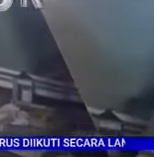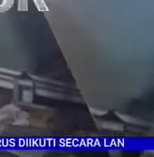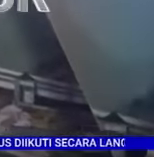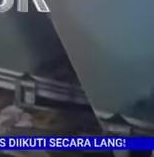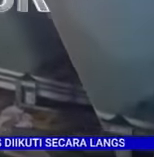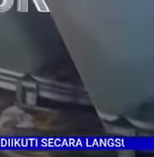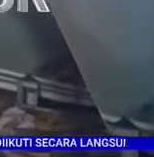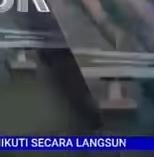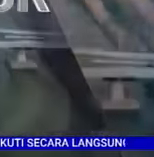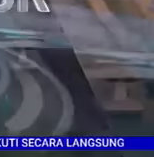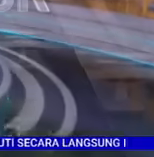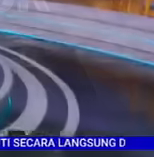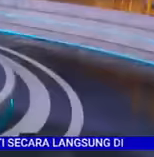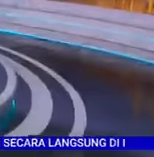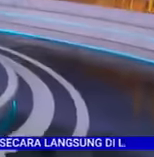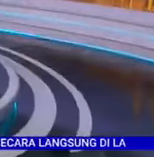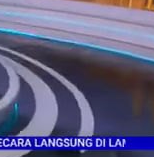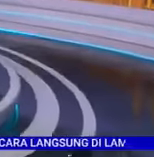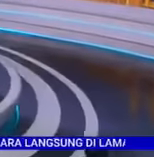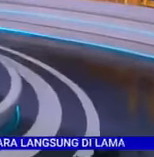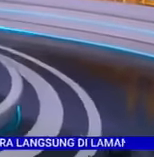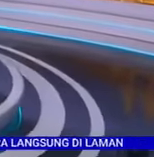macam-macam penyakit